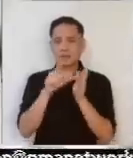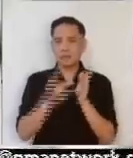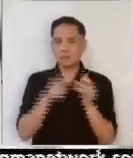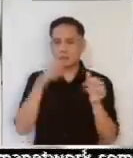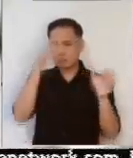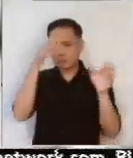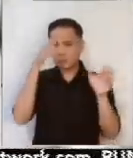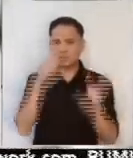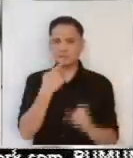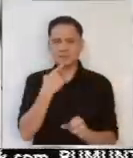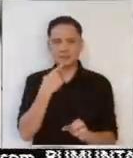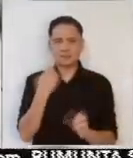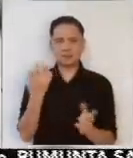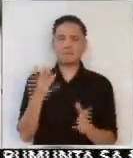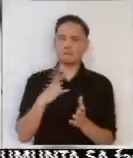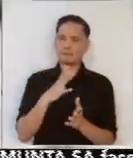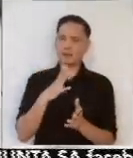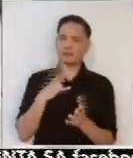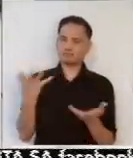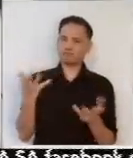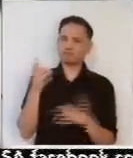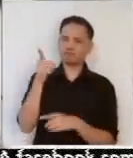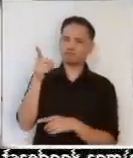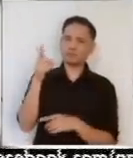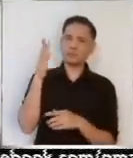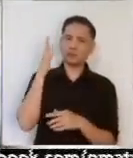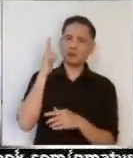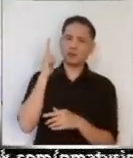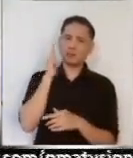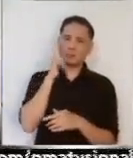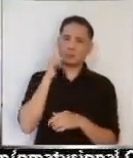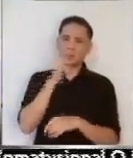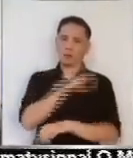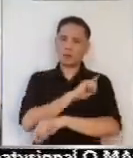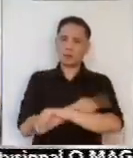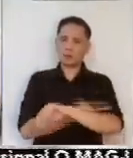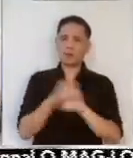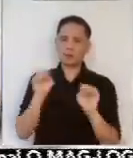kapangyarihan at may legal na basehan. Ivan Mayrina nakatutok, 24 Oras.